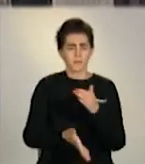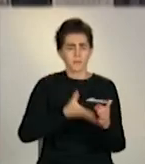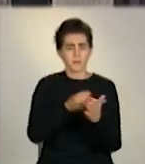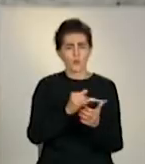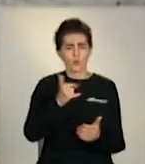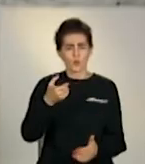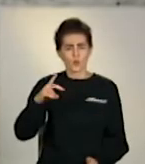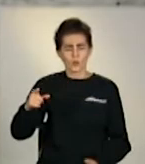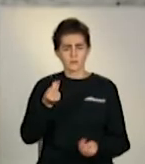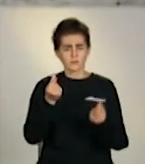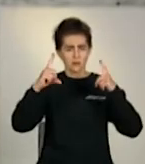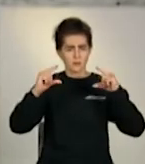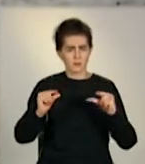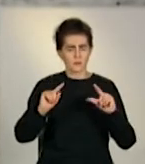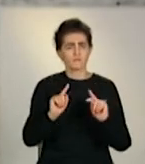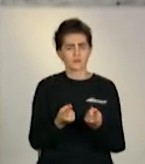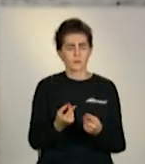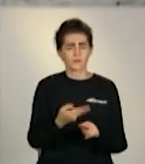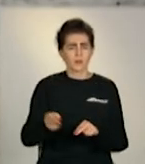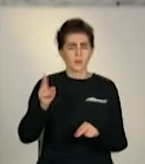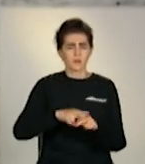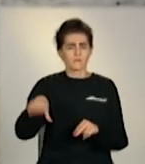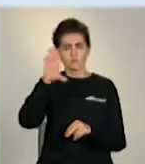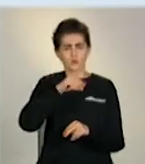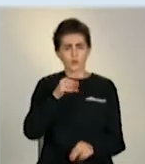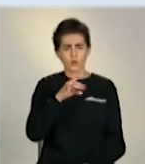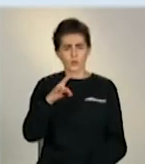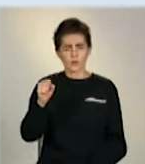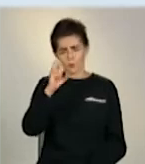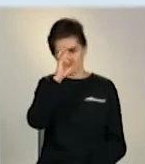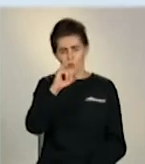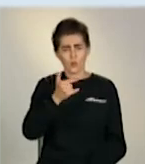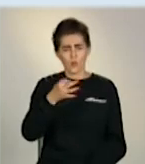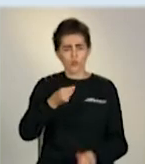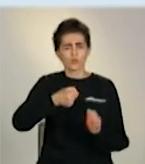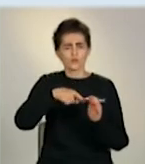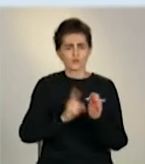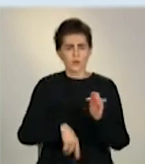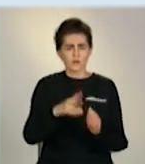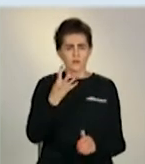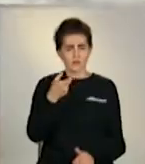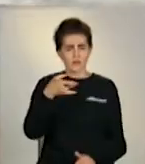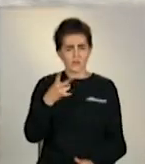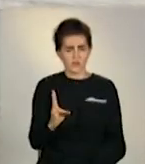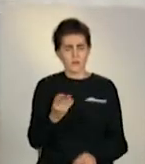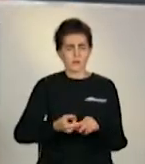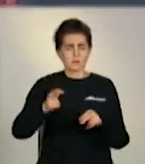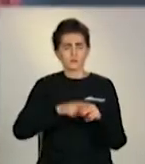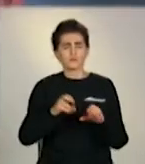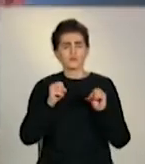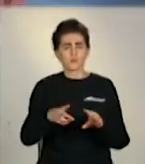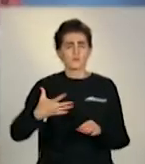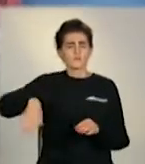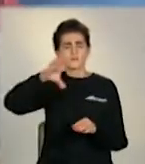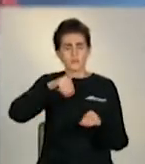ціни занижені. Тона державного вугілля дешевше в середньому на 400 гривень від того, що правлять